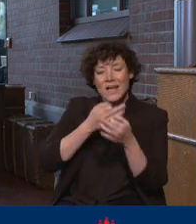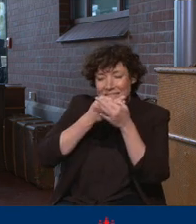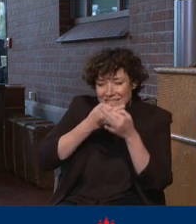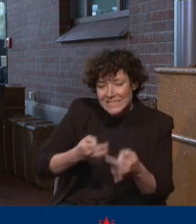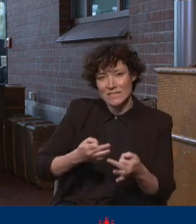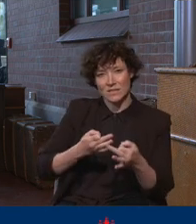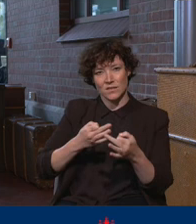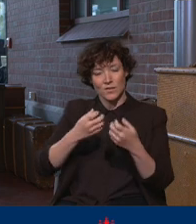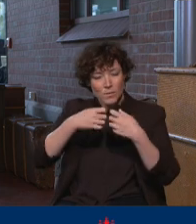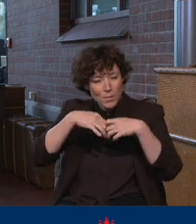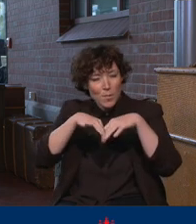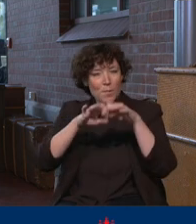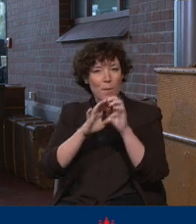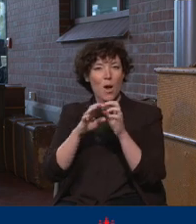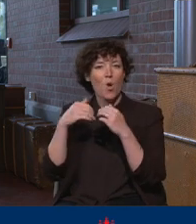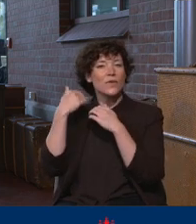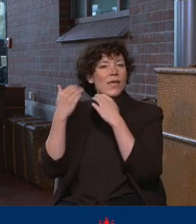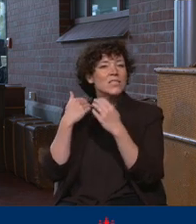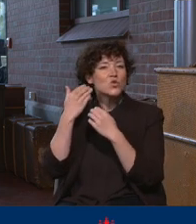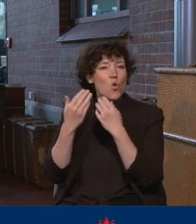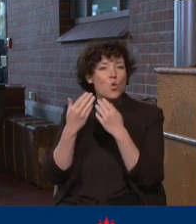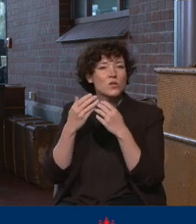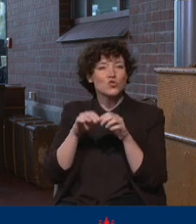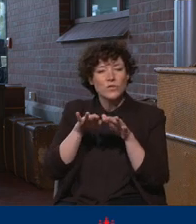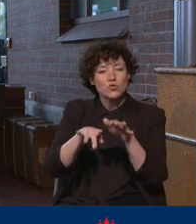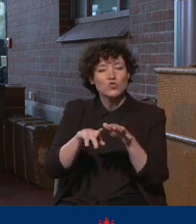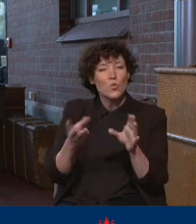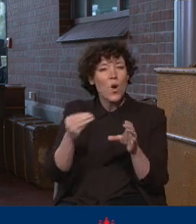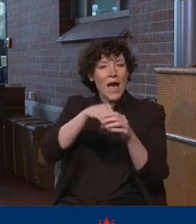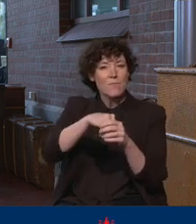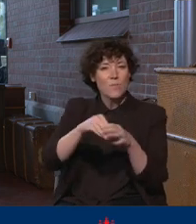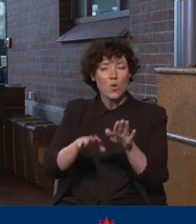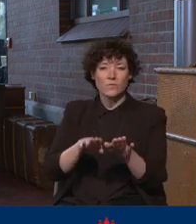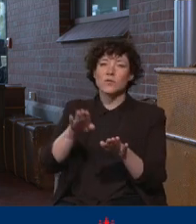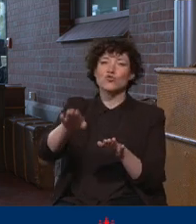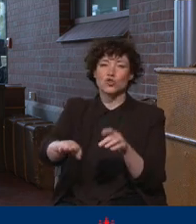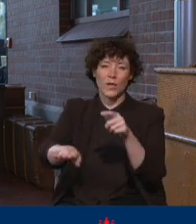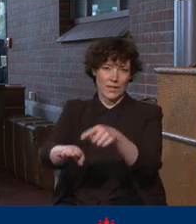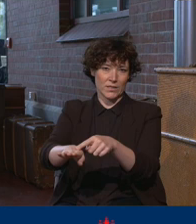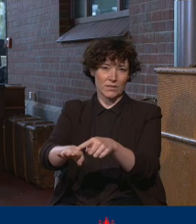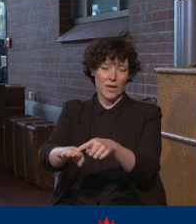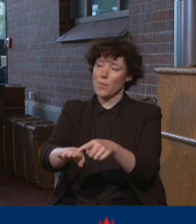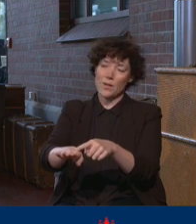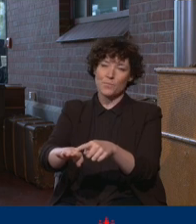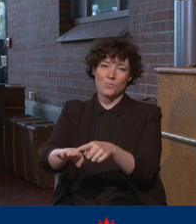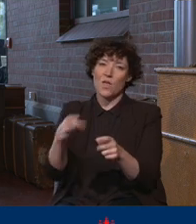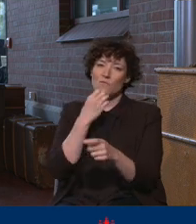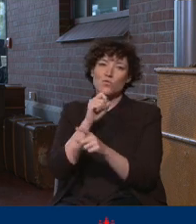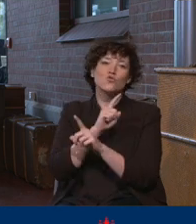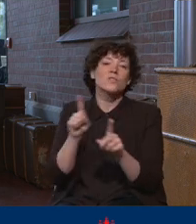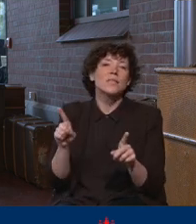ganzen historischen bohrende einbauen das ist der nächste schritt und wir haben bei leibe nicht vor das zu ganz